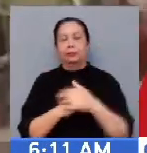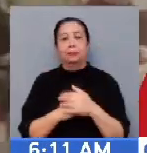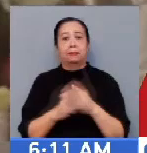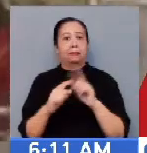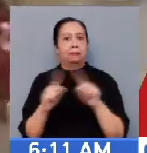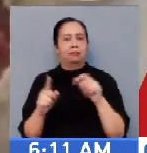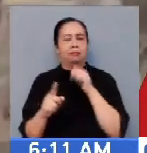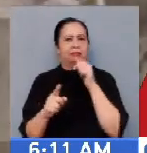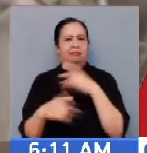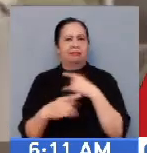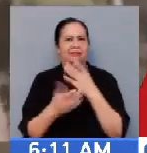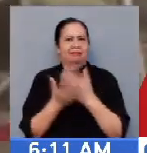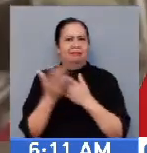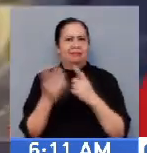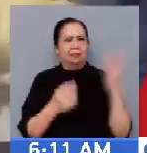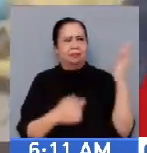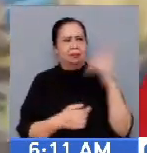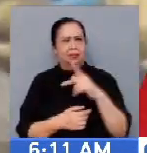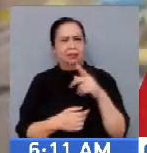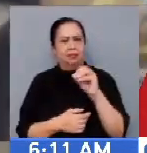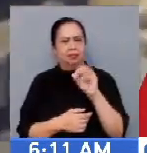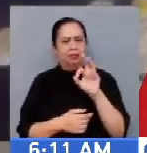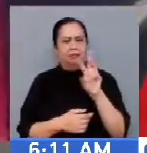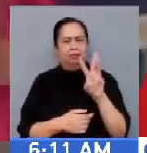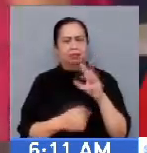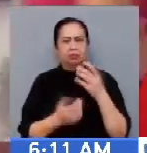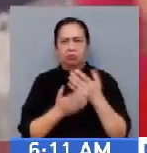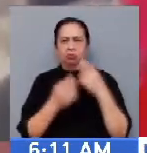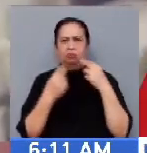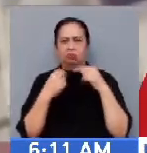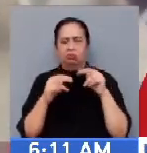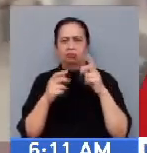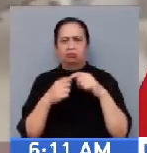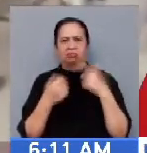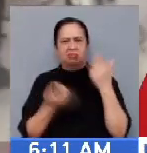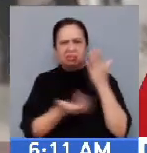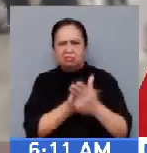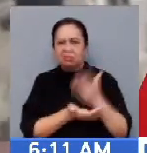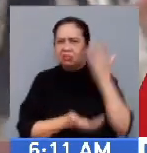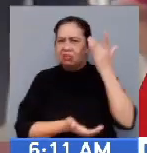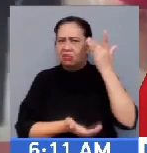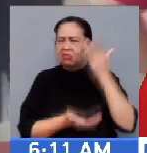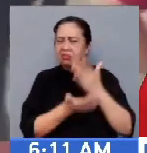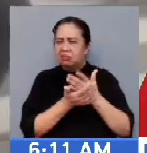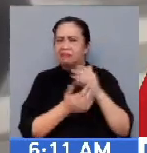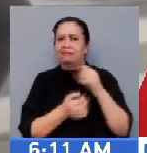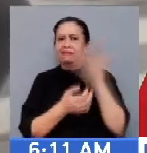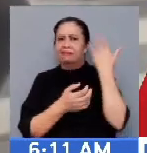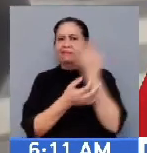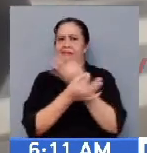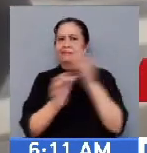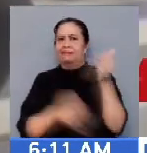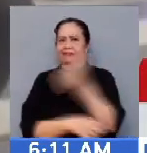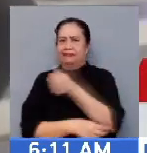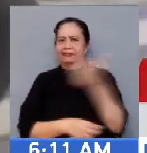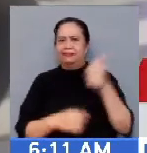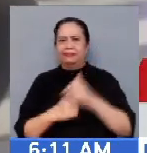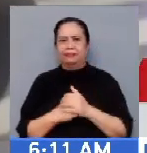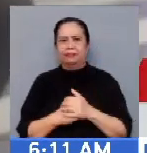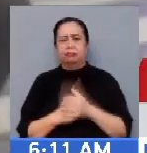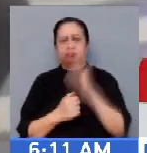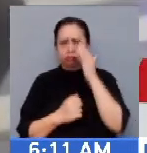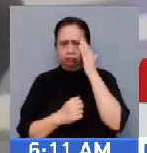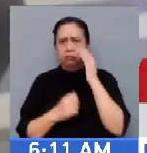ilang nagbalikbayang OFWs ang pagpapahinto ng gobyerno sa libreng transportasyon. Pakiusap na ituloy po